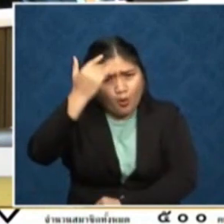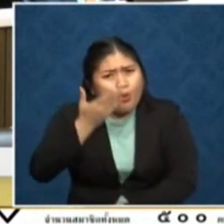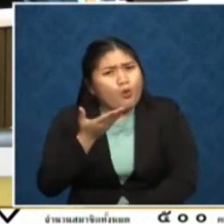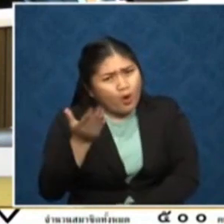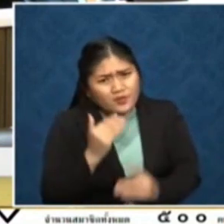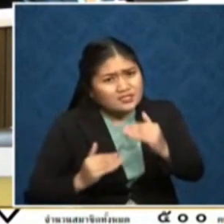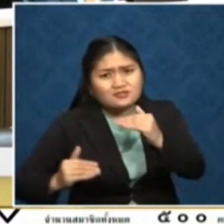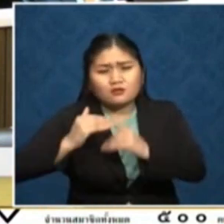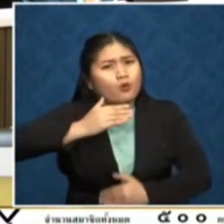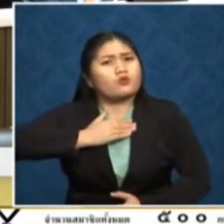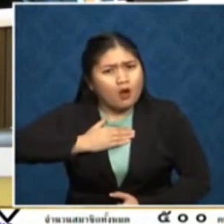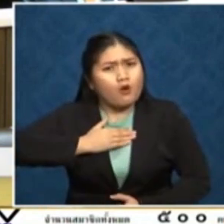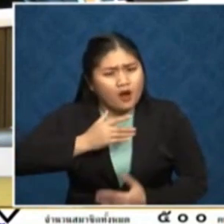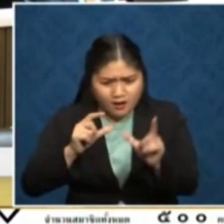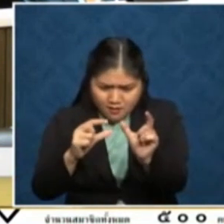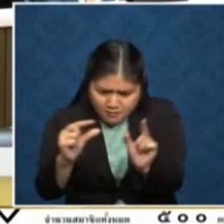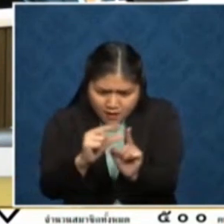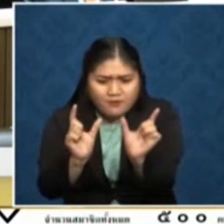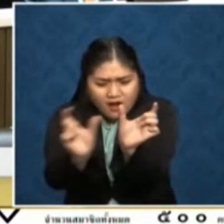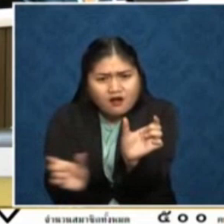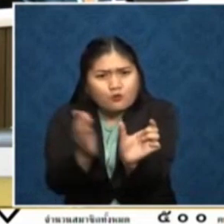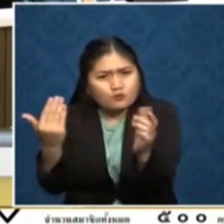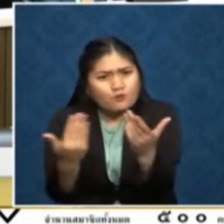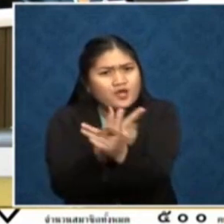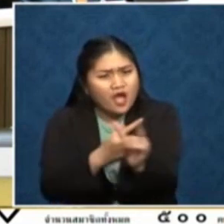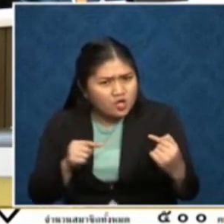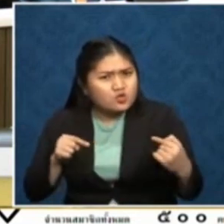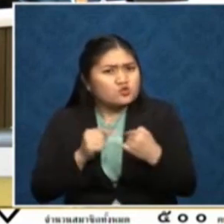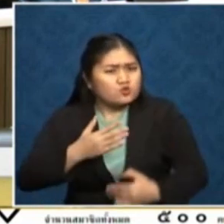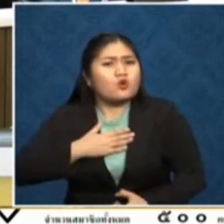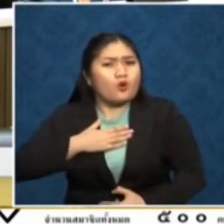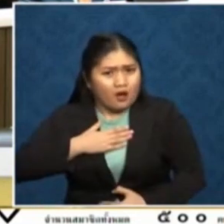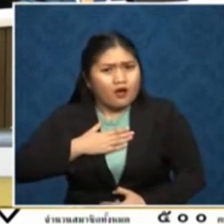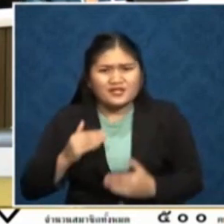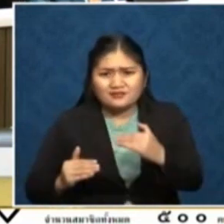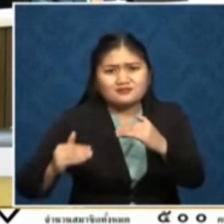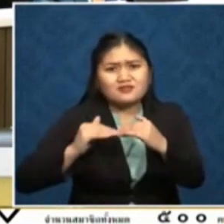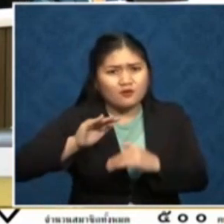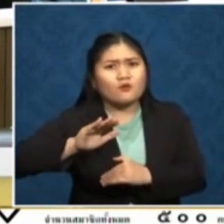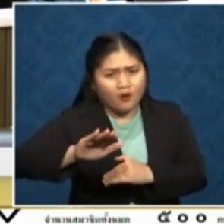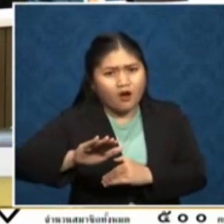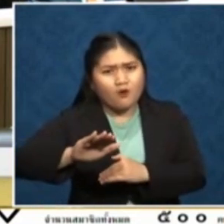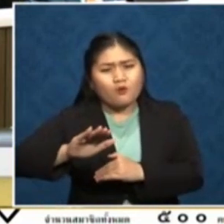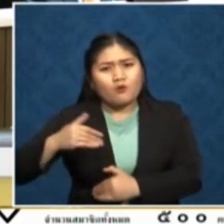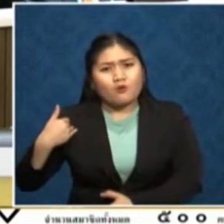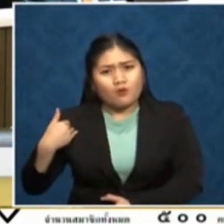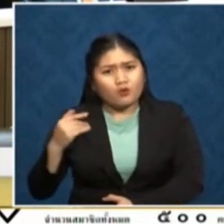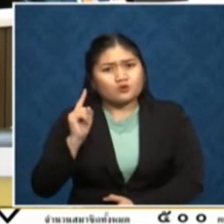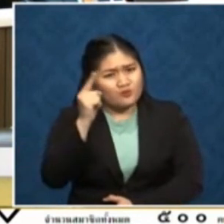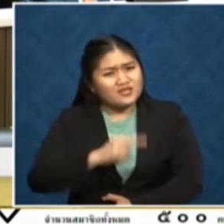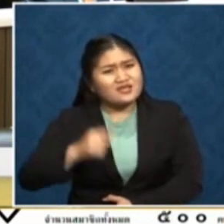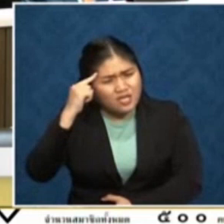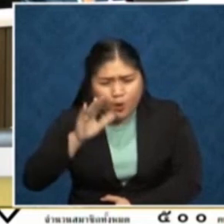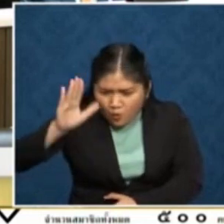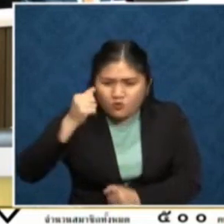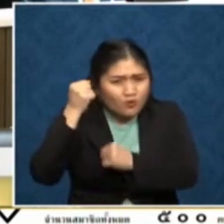ไม่ต้องดิ้นรนเพื่อให้ใครมายอมรับอัตลักษณ์ของตัวเองแต่คนข้ามเพศเขาต้องดิ้นรนครับเรียกร้องมาเพื่อสิทธิของตน